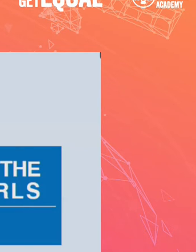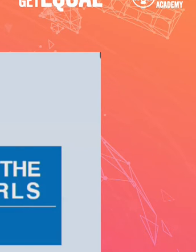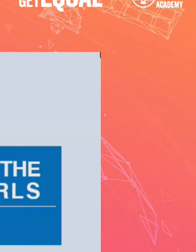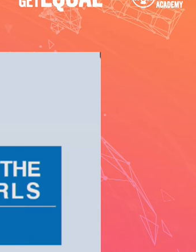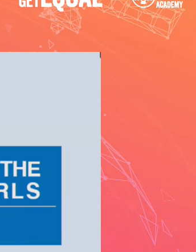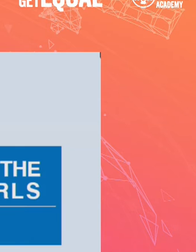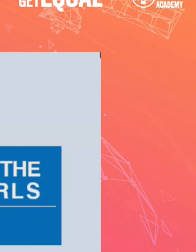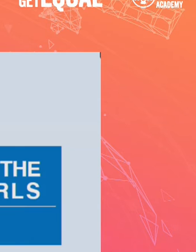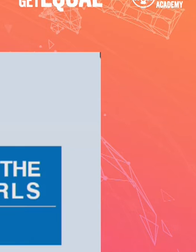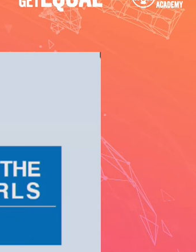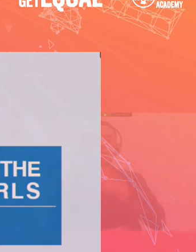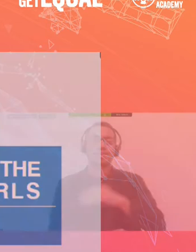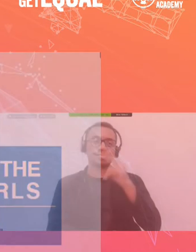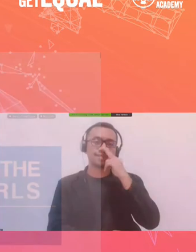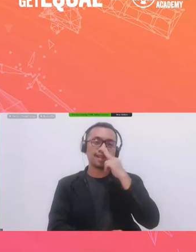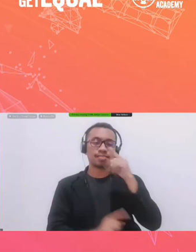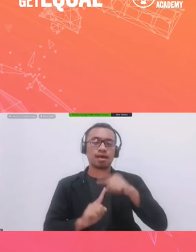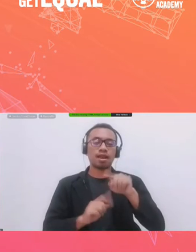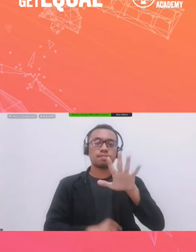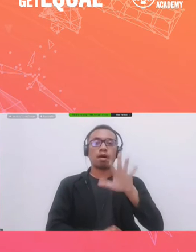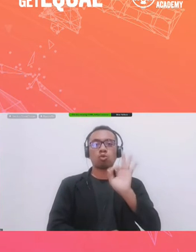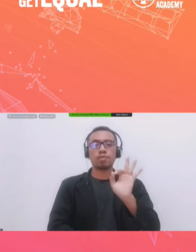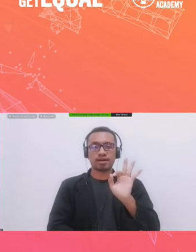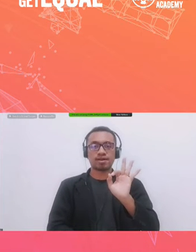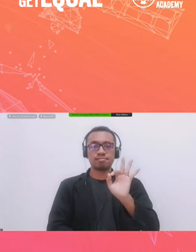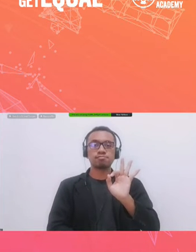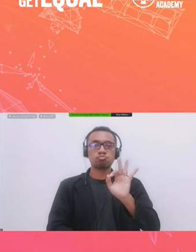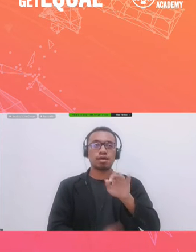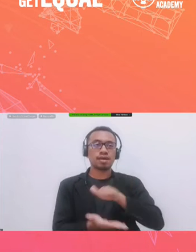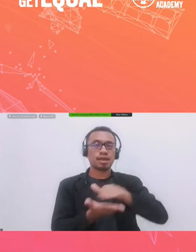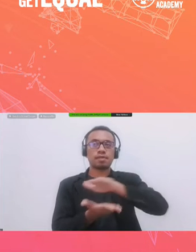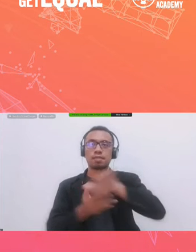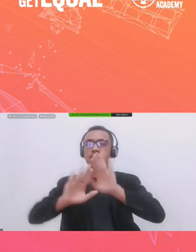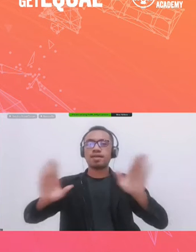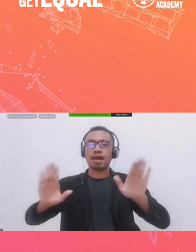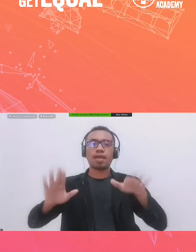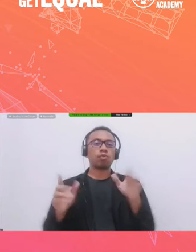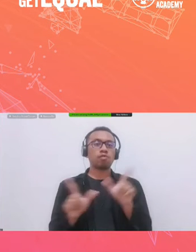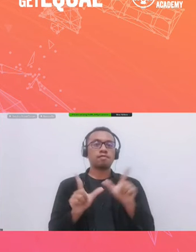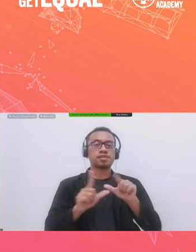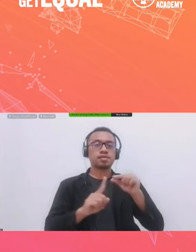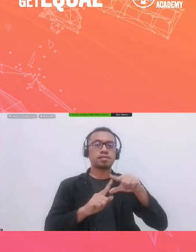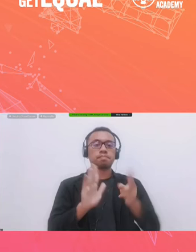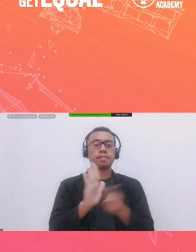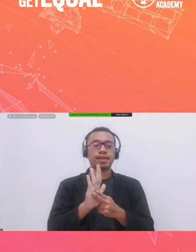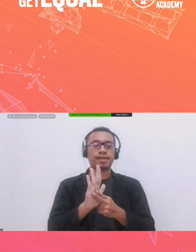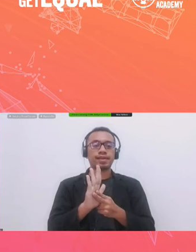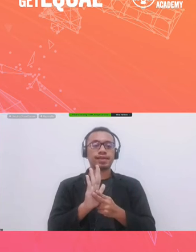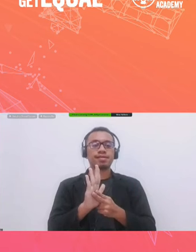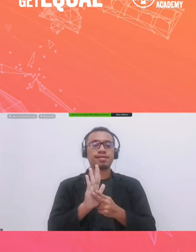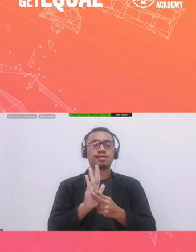kemarin, tanggal 5 Oktober, kita sudah sebarkan ke media dan ada juga di website PLAN. Jadi nanti mungkin